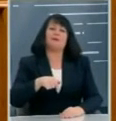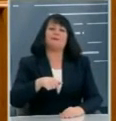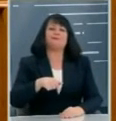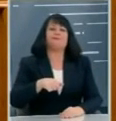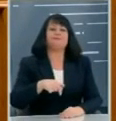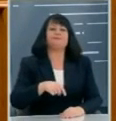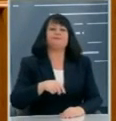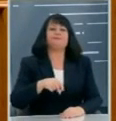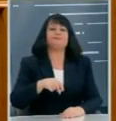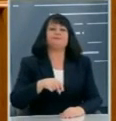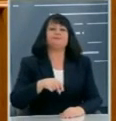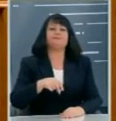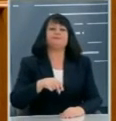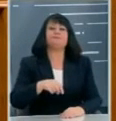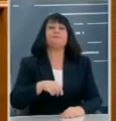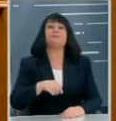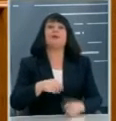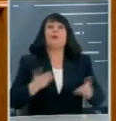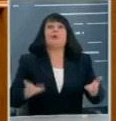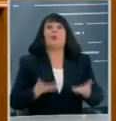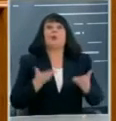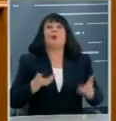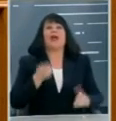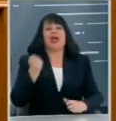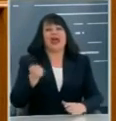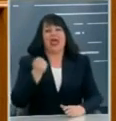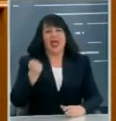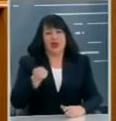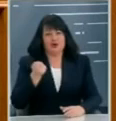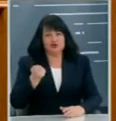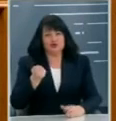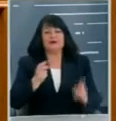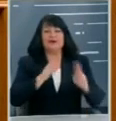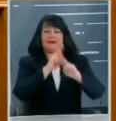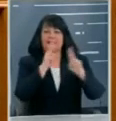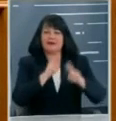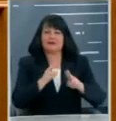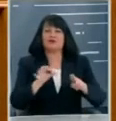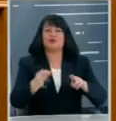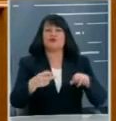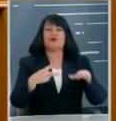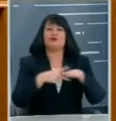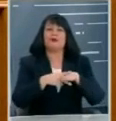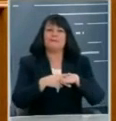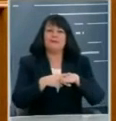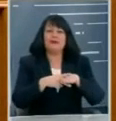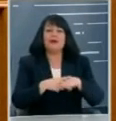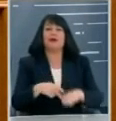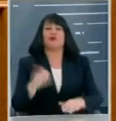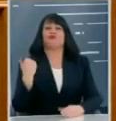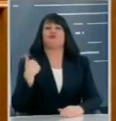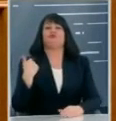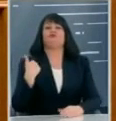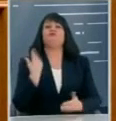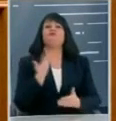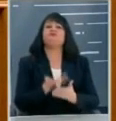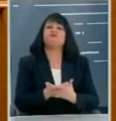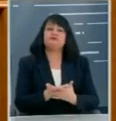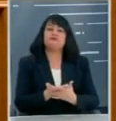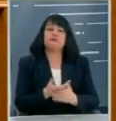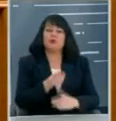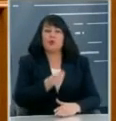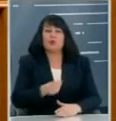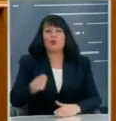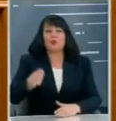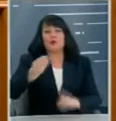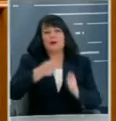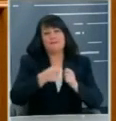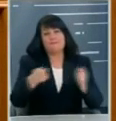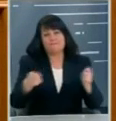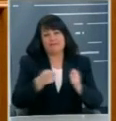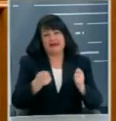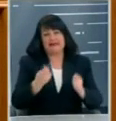επαρκή ελάφρυνση του χρέους, τότε το Διεθνές Νομισματικό Ταμείο ζητάει από εμάς πρόσθετα μέτρα